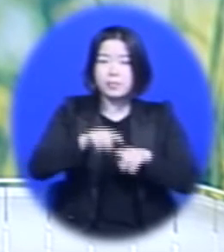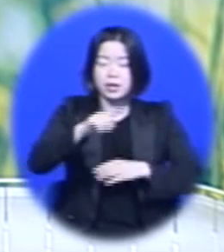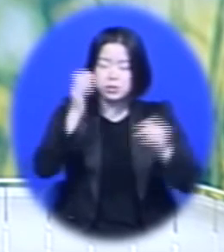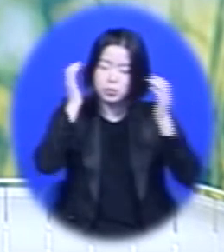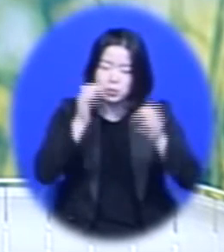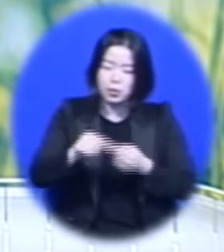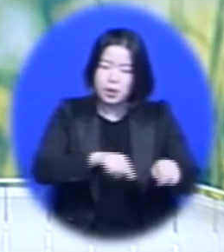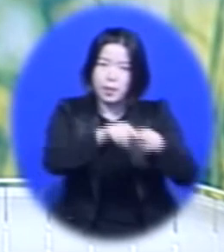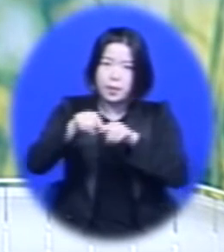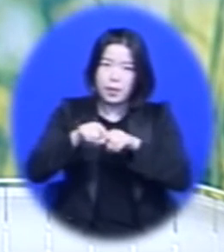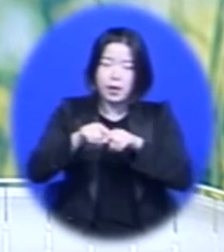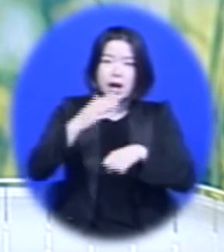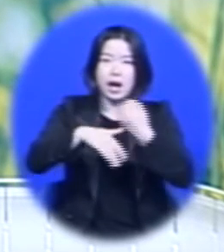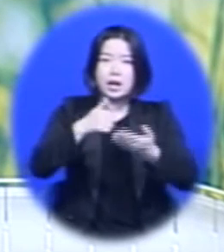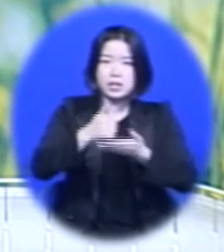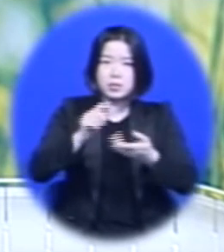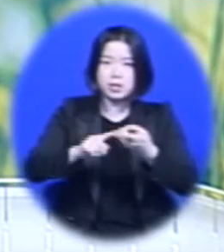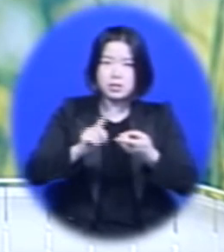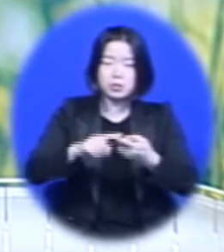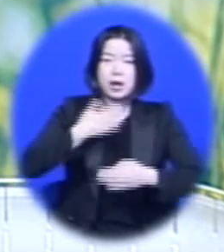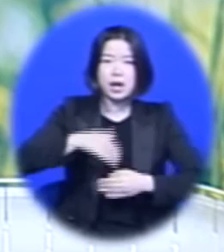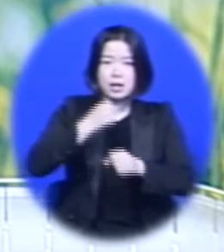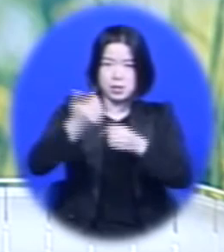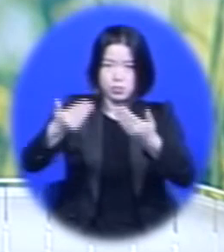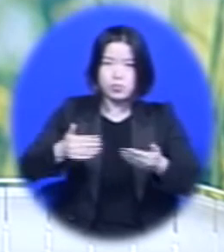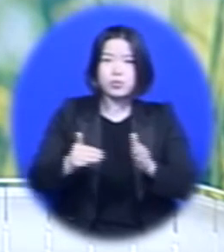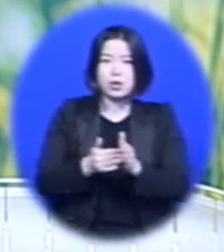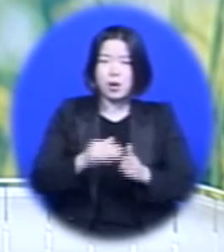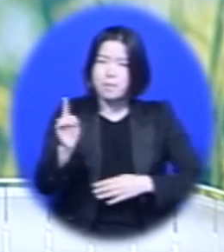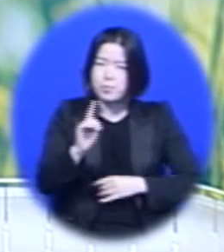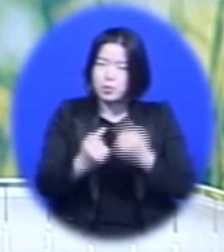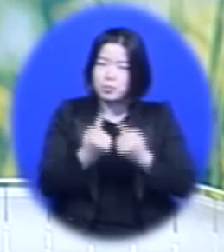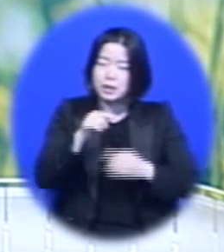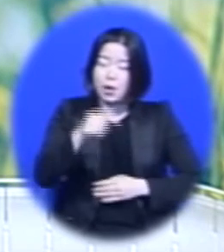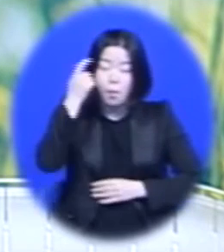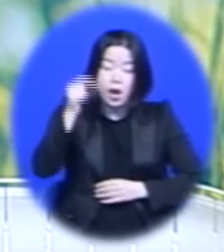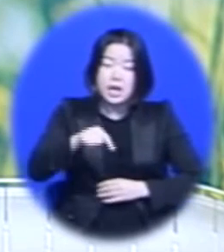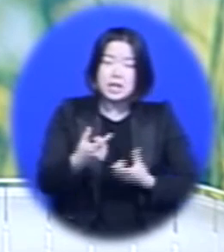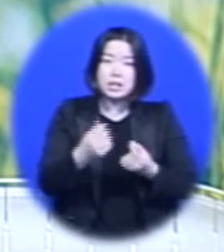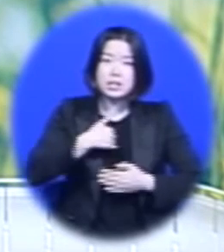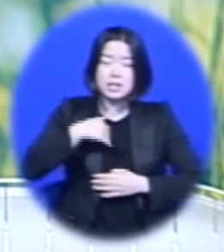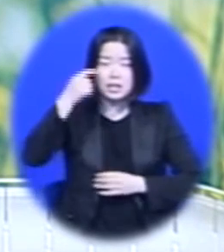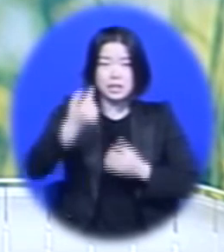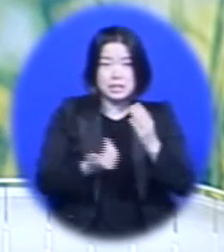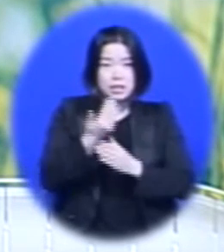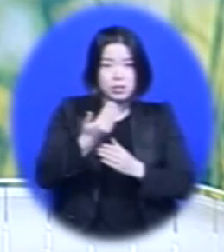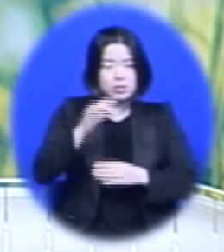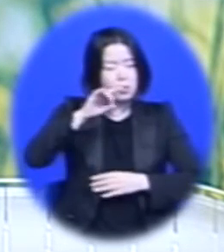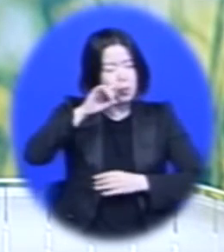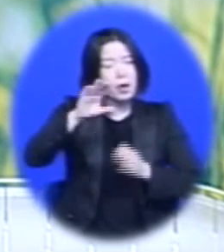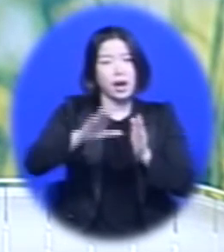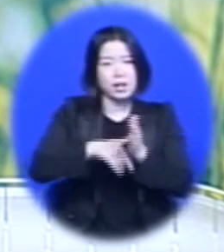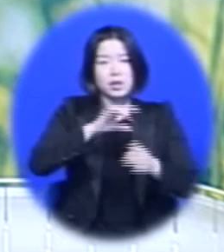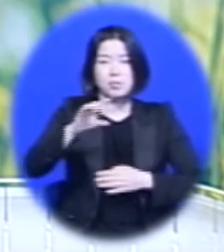통과하며 동행하여 주시는 하나님이심도 알게 하셨습니다. 무엇보다 왜 이런 일이 제게 일어난지 의문이 들 때마다